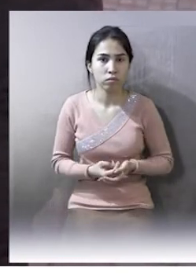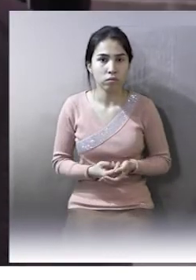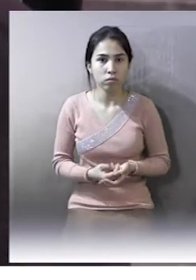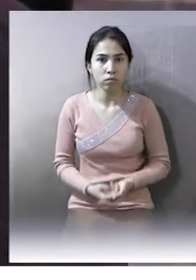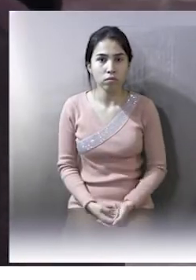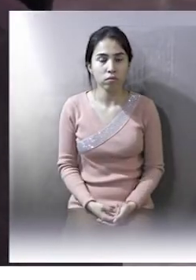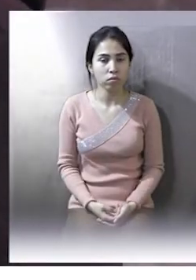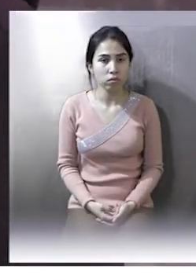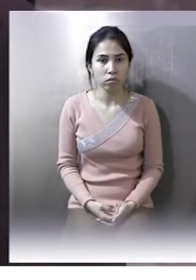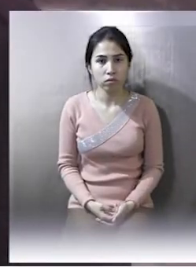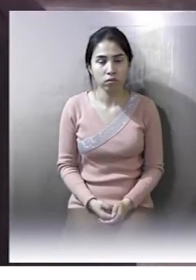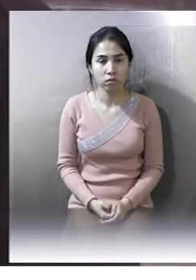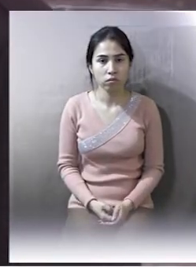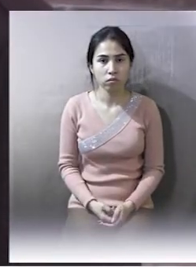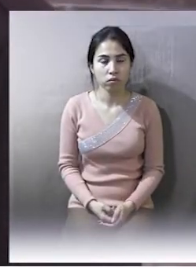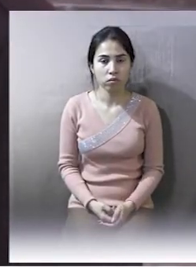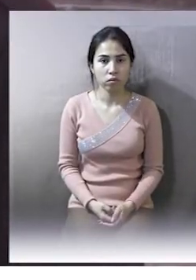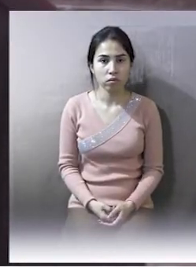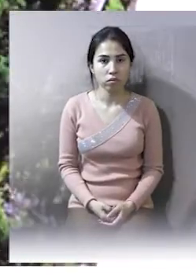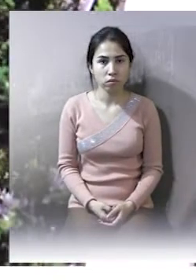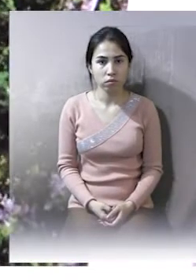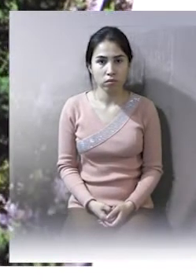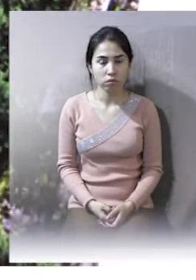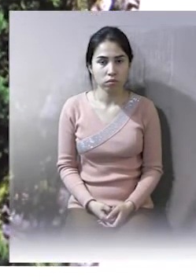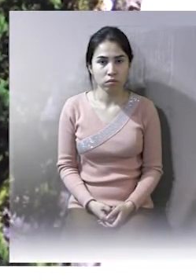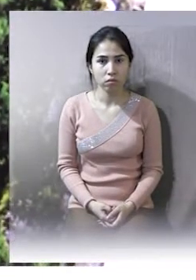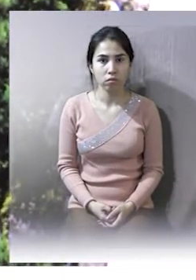осындай. Нұрлан Әбдікәрім, Шыңғысхан Кеңесхан, 77 News.